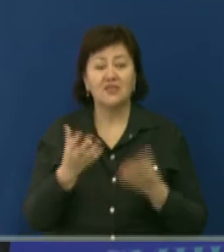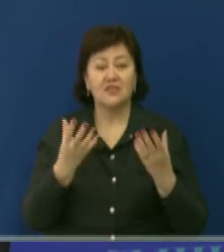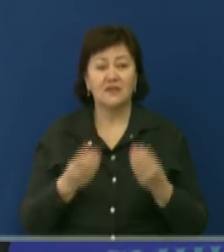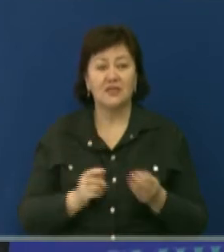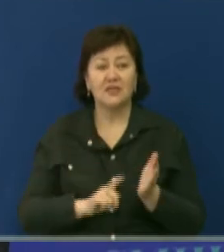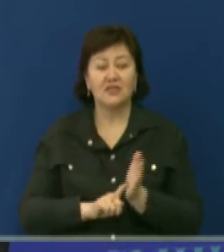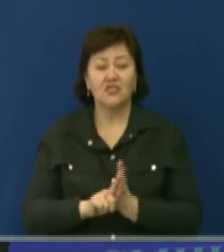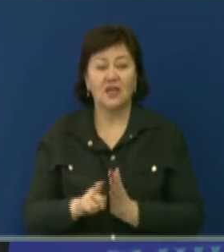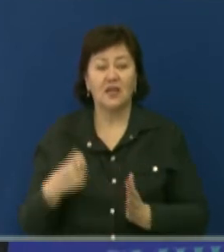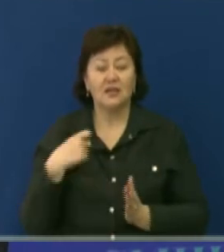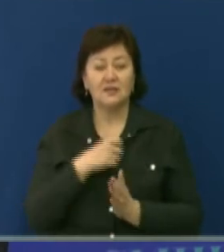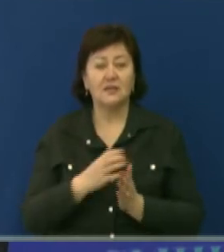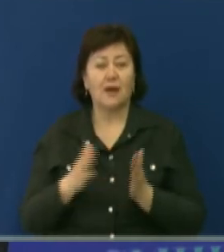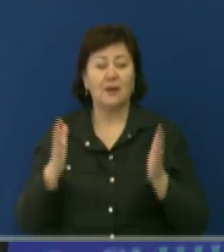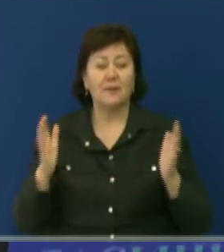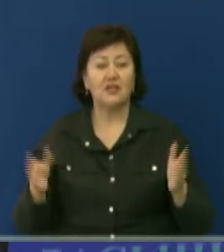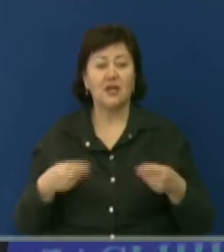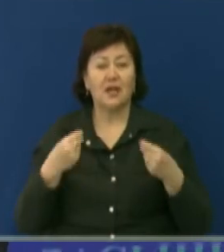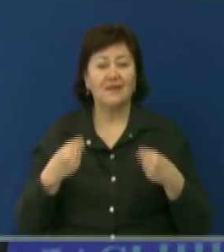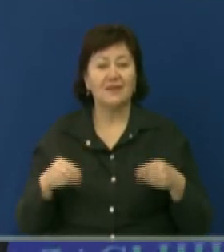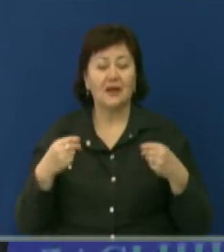біздің ең үлкен сауда орындары